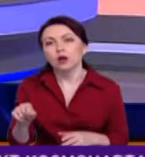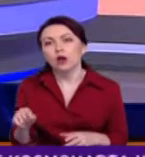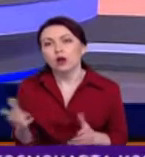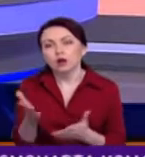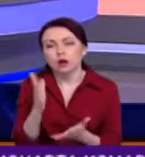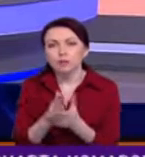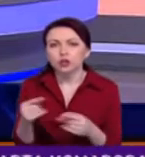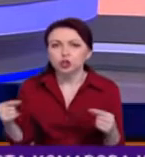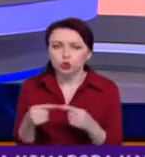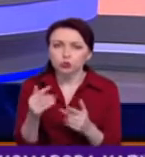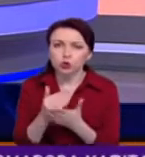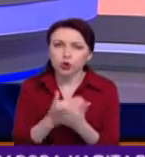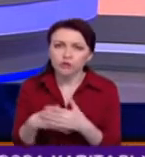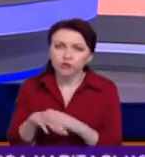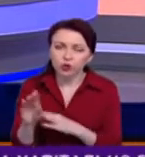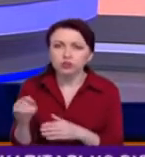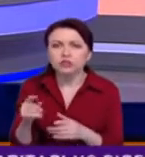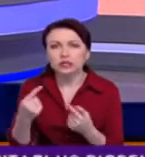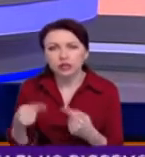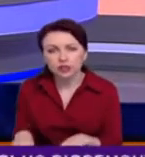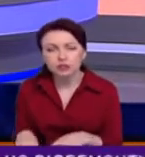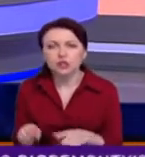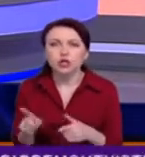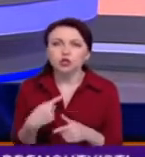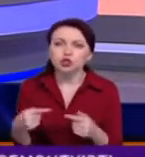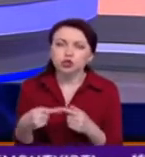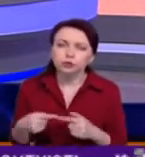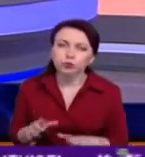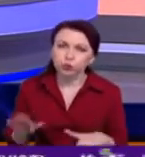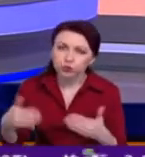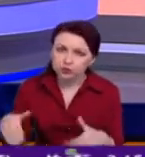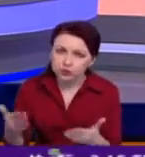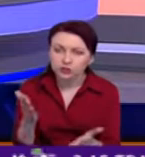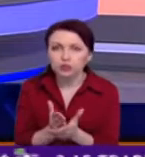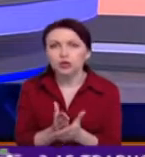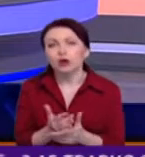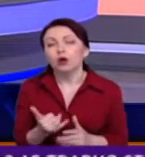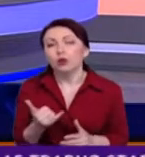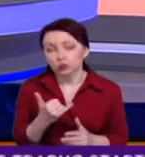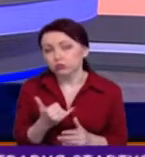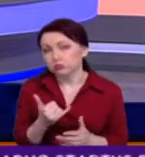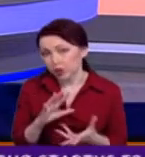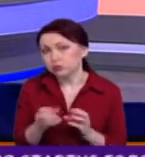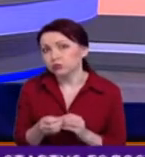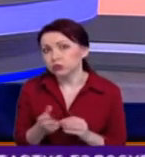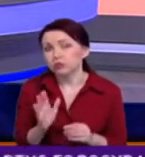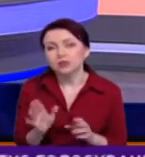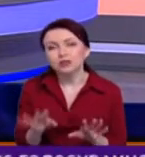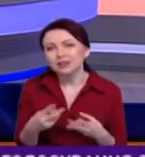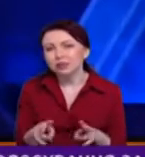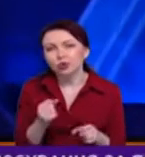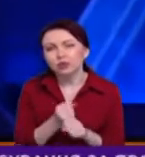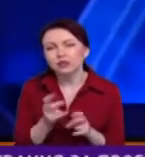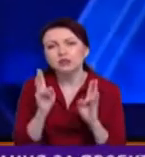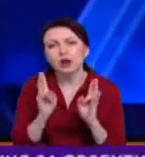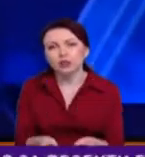має чітку програму виходу з кризи, чіткі мають там пропозиції, і фактично наслідок цього буде. Тому не треба робити трагедію